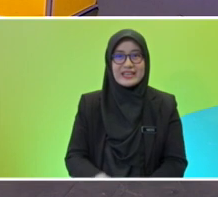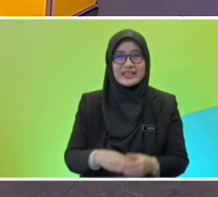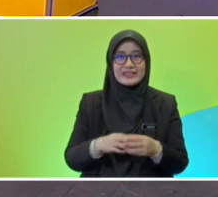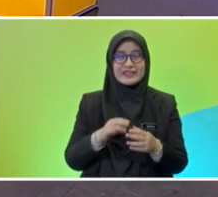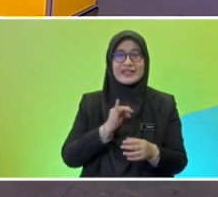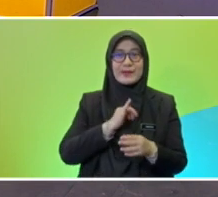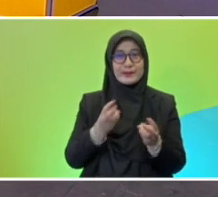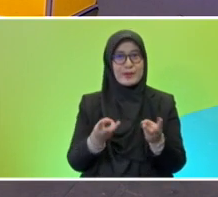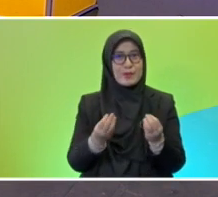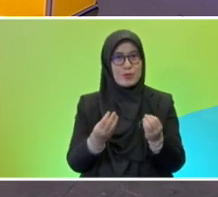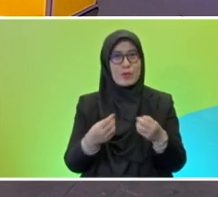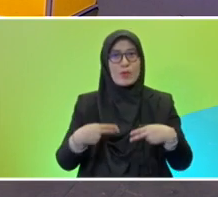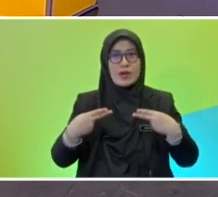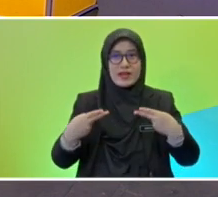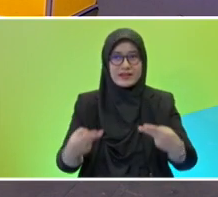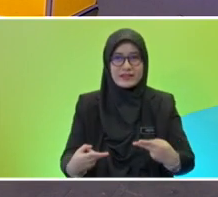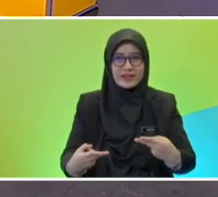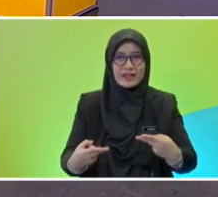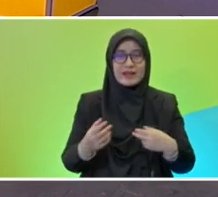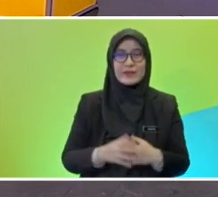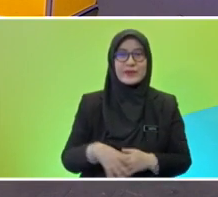semuanya betul sekali